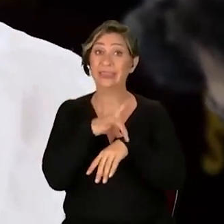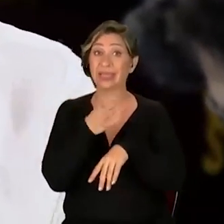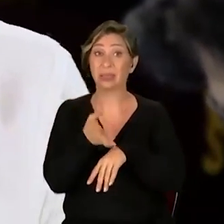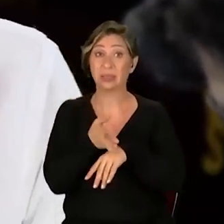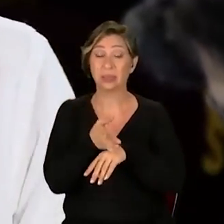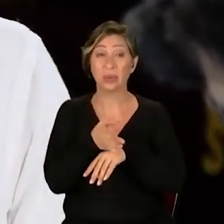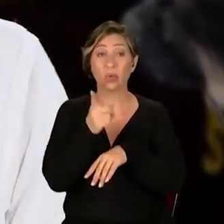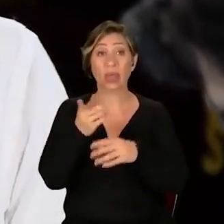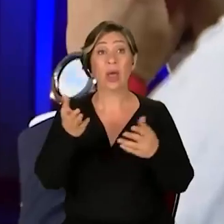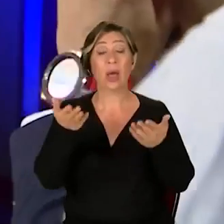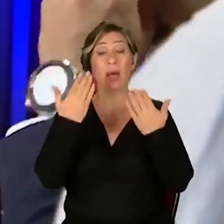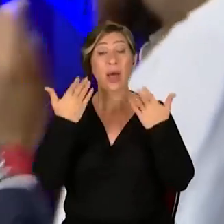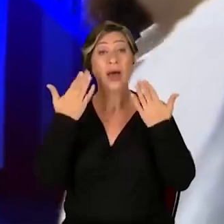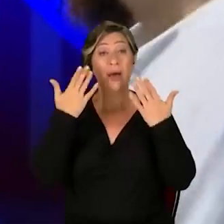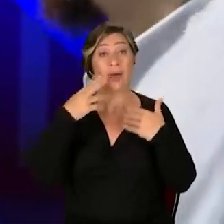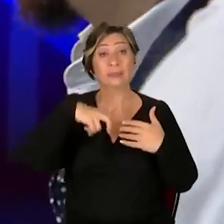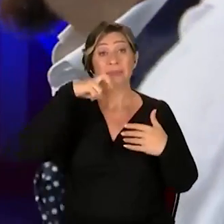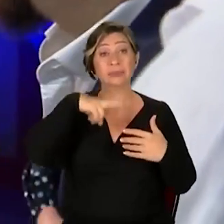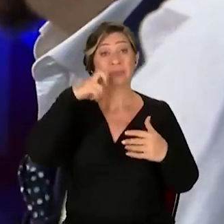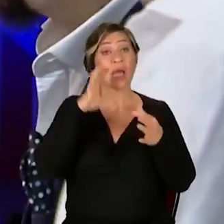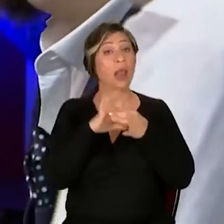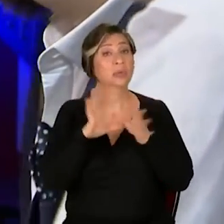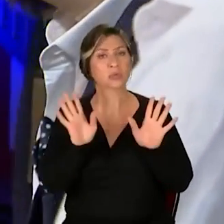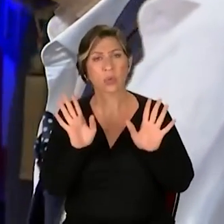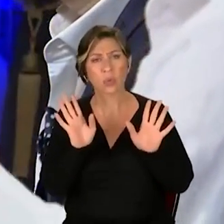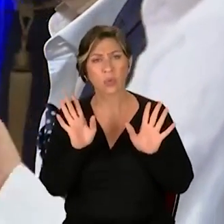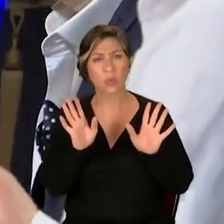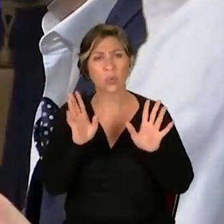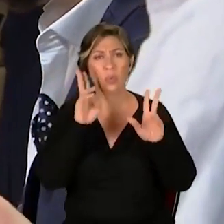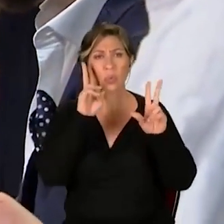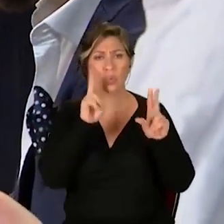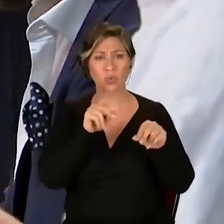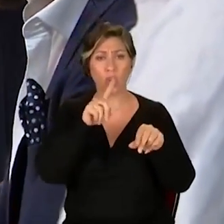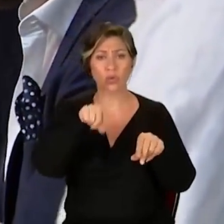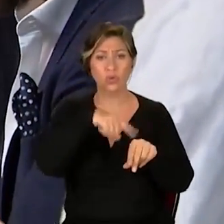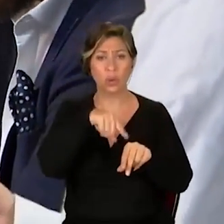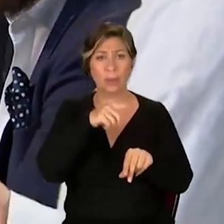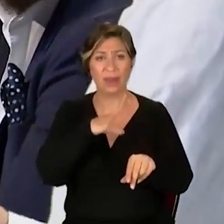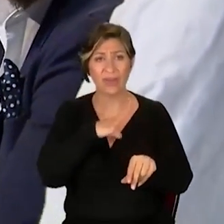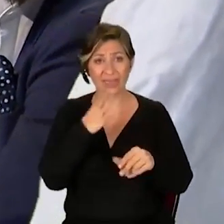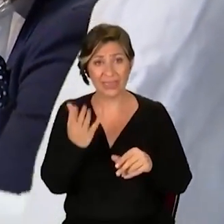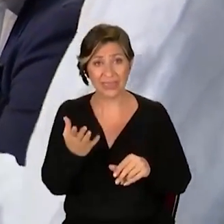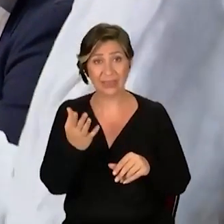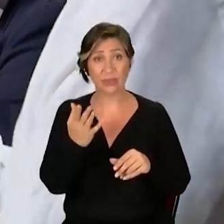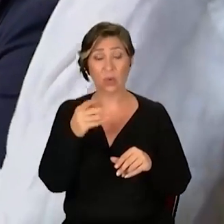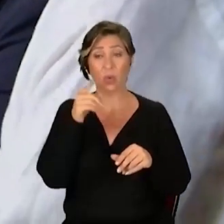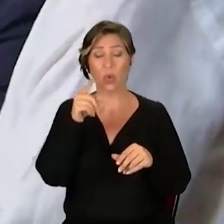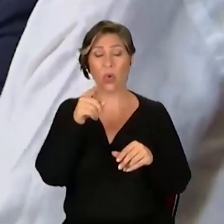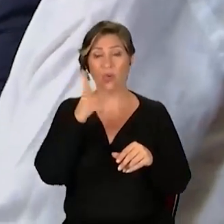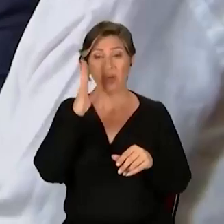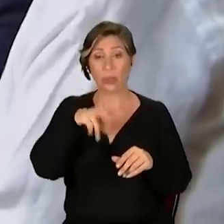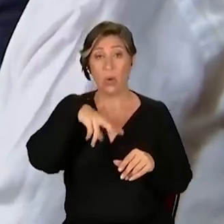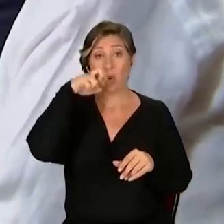Onun oksijenle de çok bir alakası yok. Çünkü uykunun öyle dönemleri var ki zaten oksijen